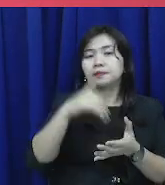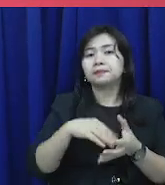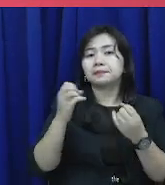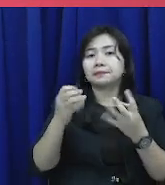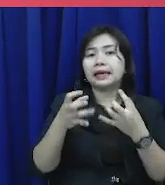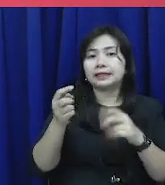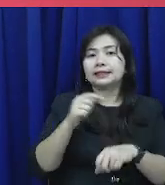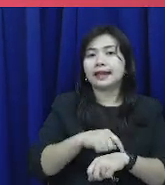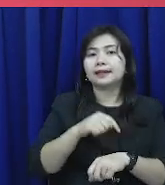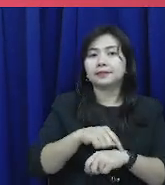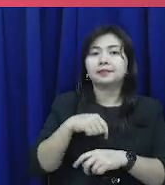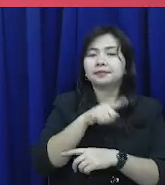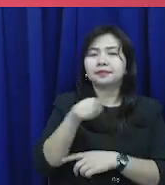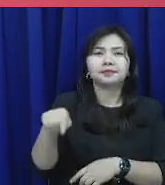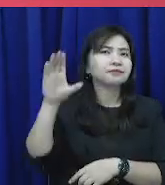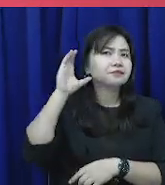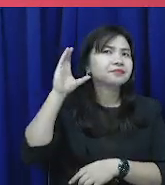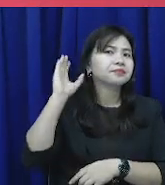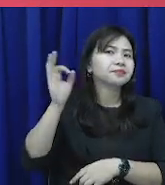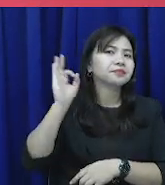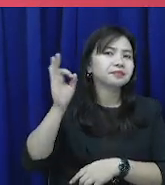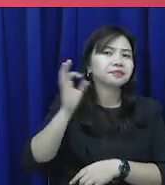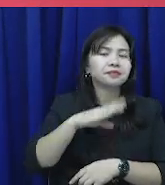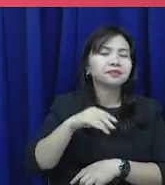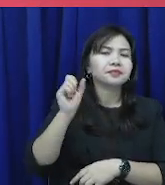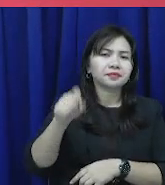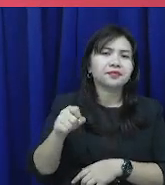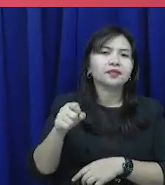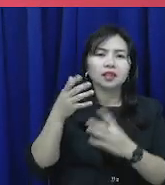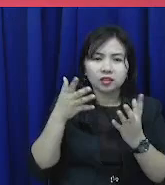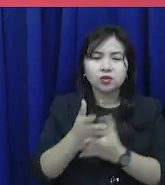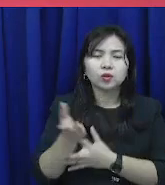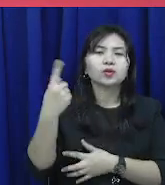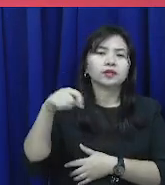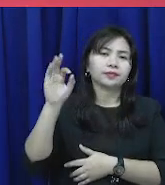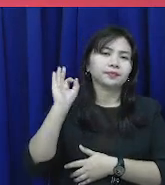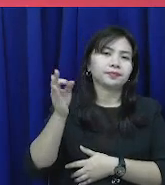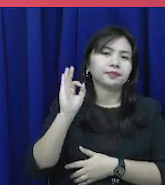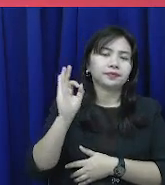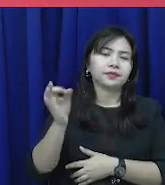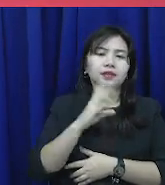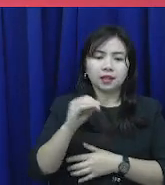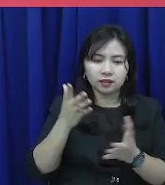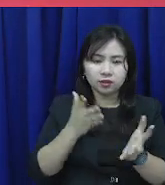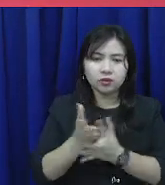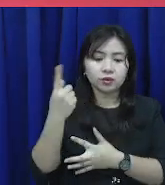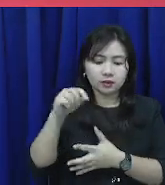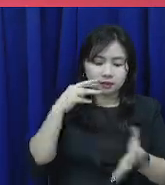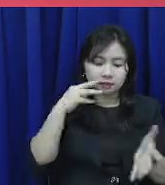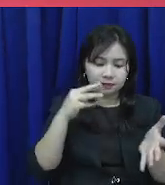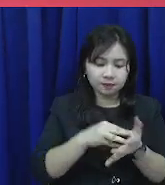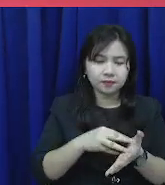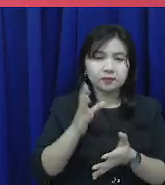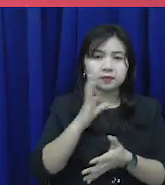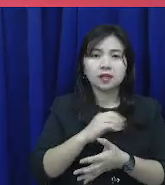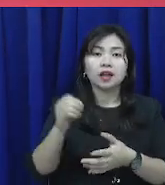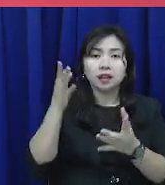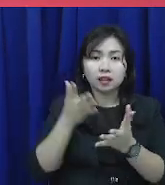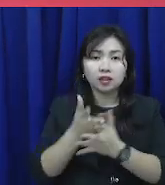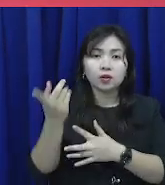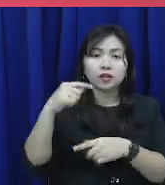nakakapakinig ng mga preachings ng mga and through the preachings through the messages through the